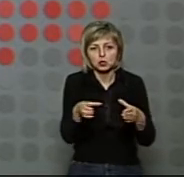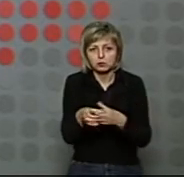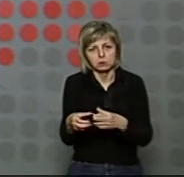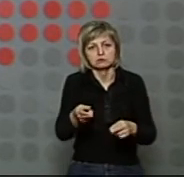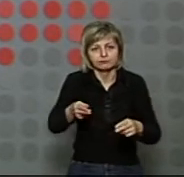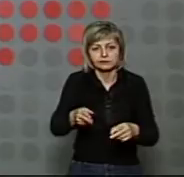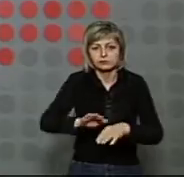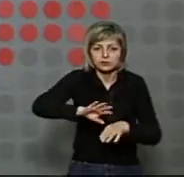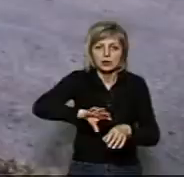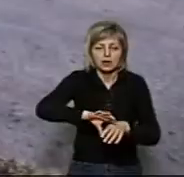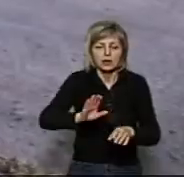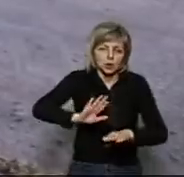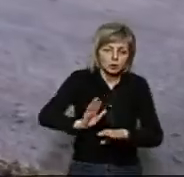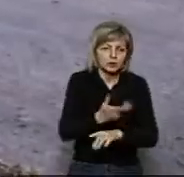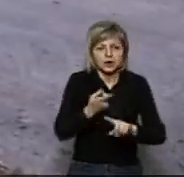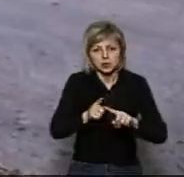дізнавалася Олена Собець.